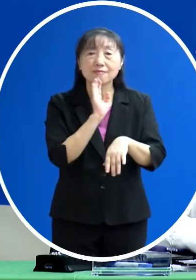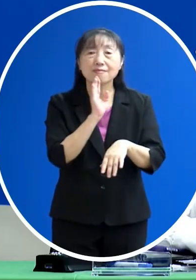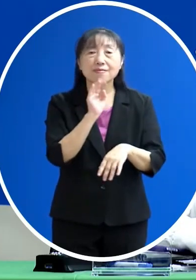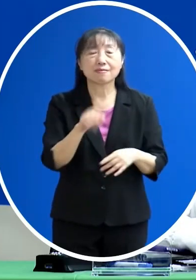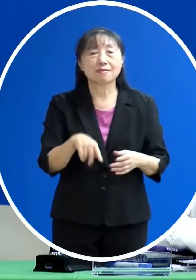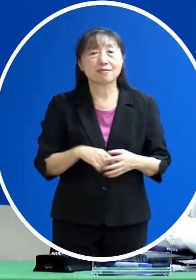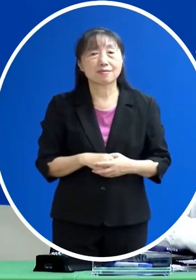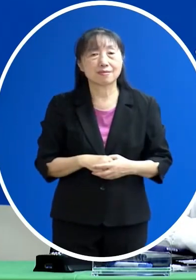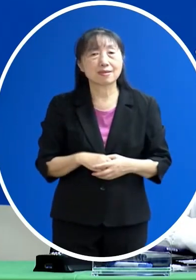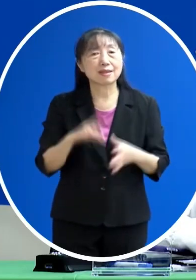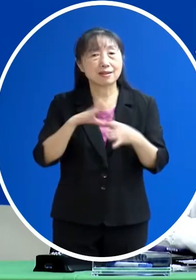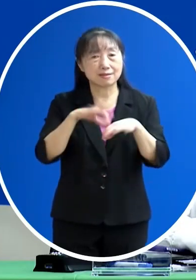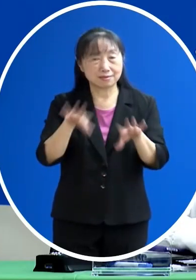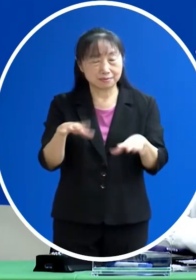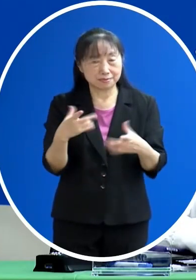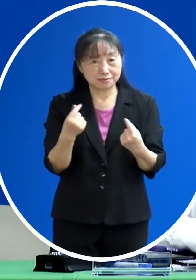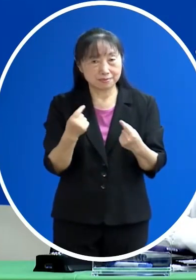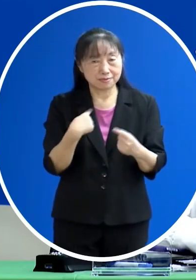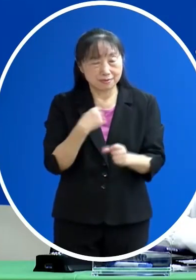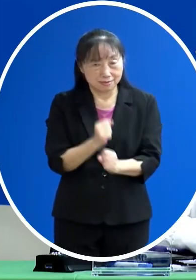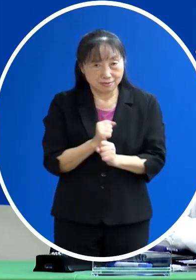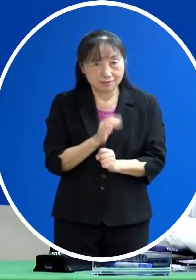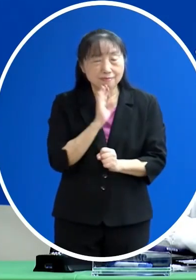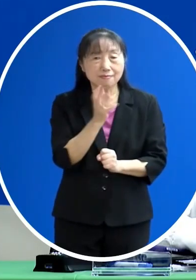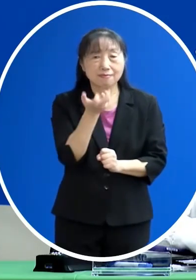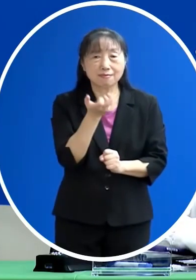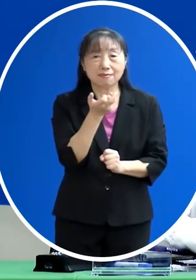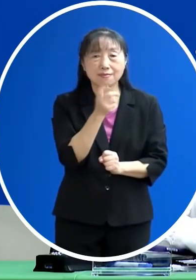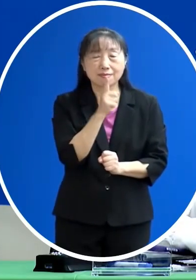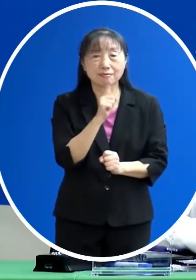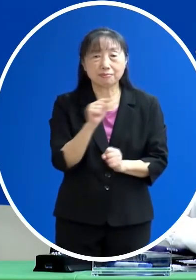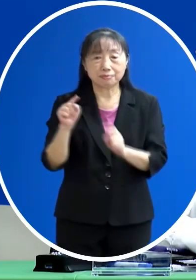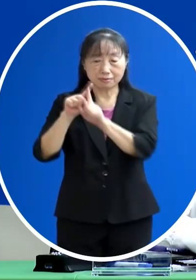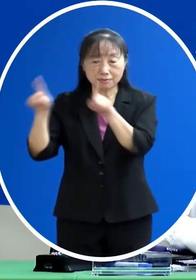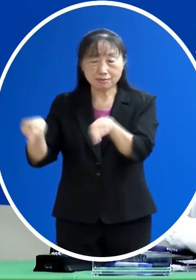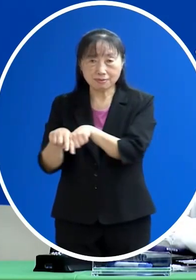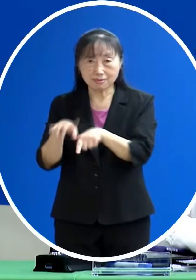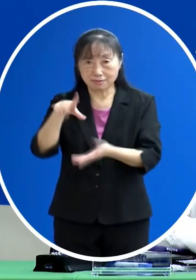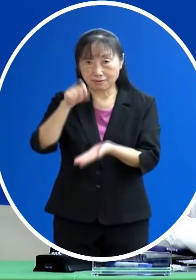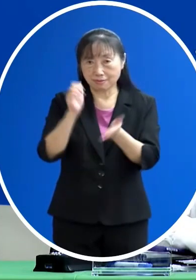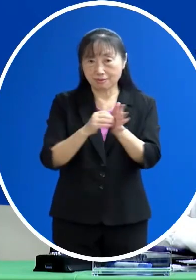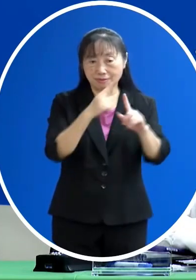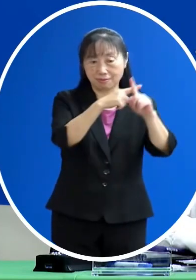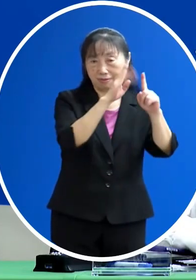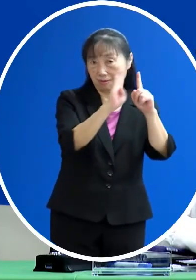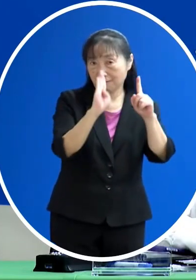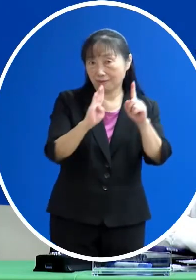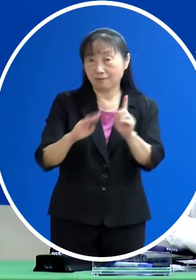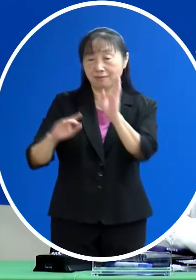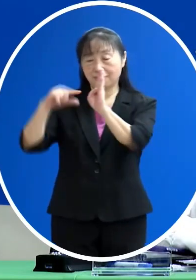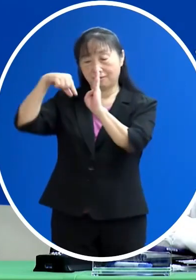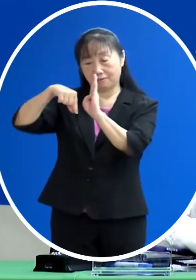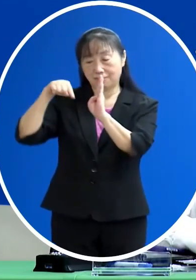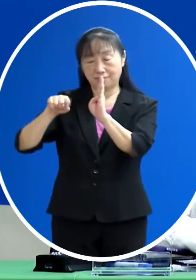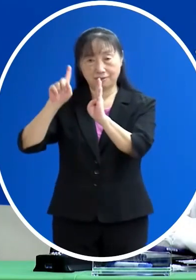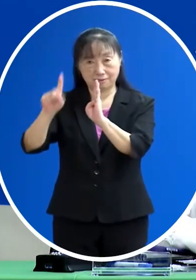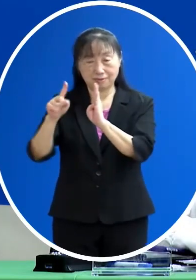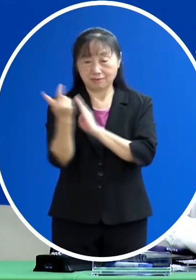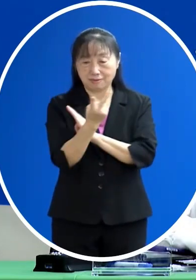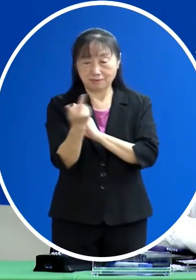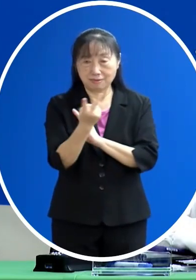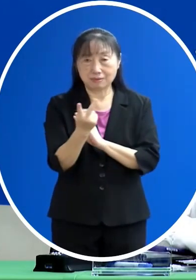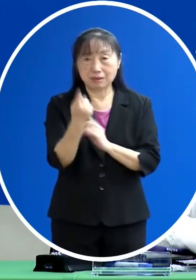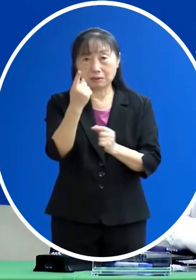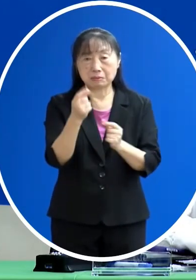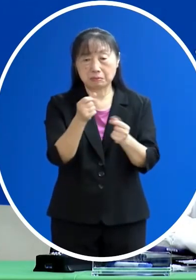流行的情形哈，所以我们还是比较需要关注的是刚刚那一张手板所提到的 XBB 或是 BQ.1 的一个流